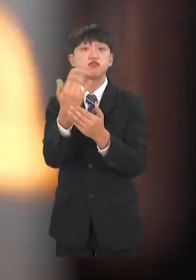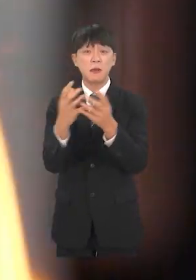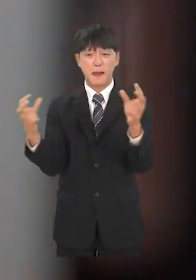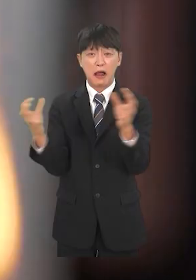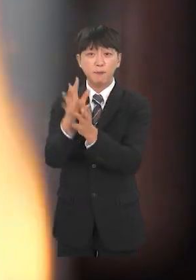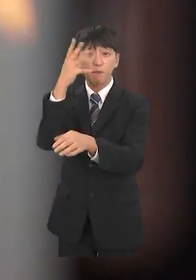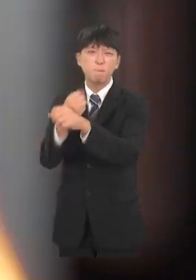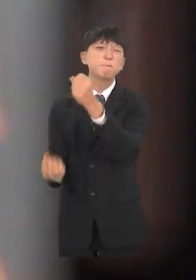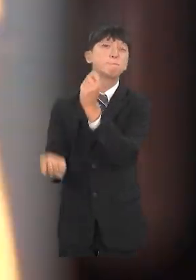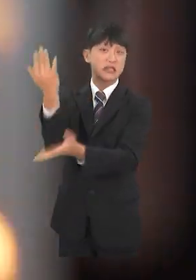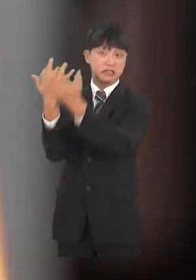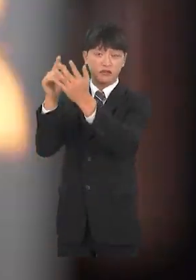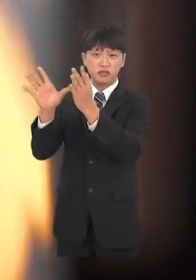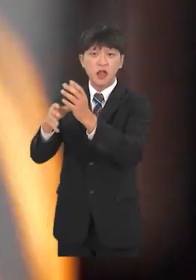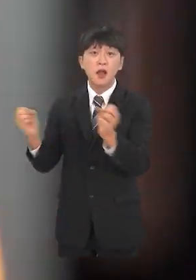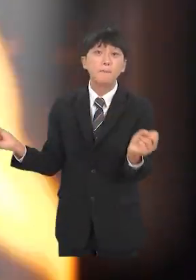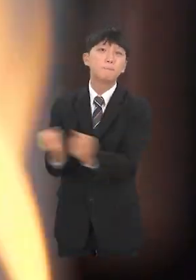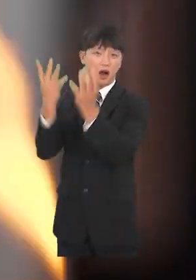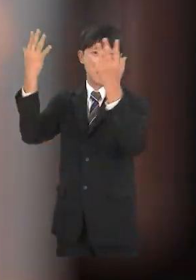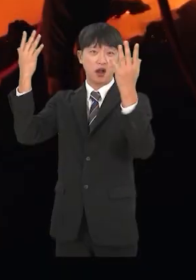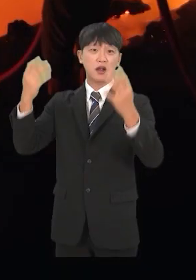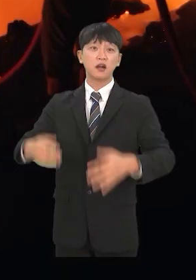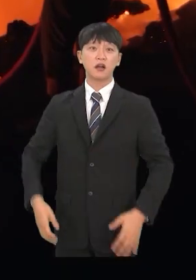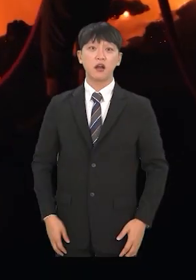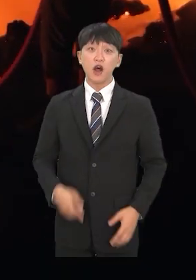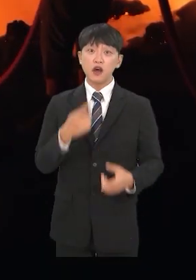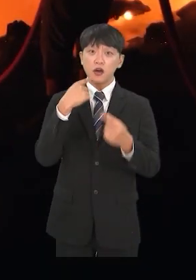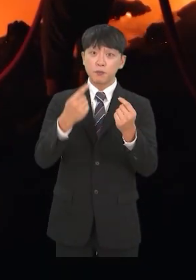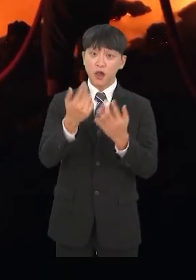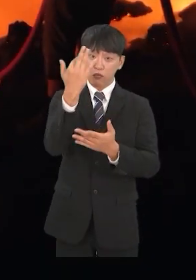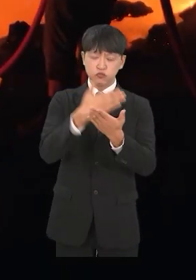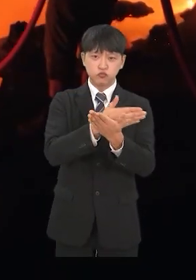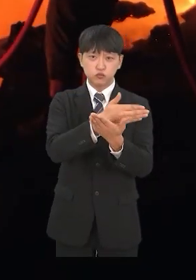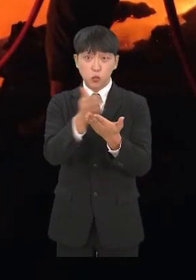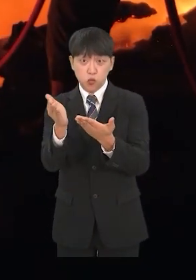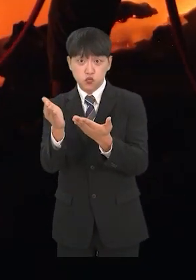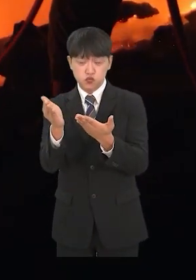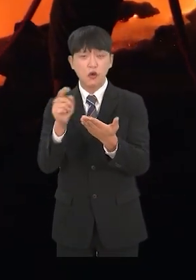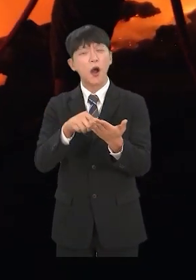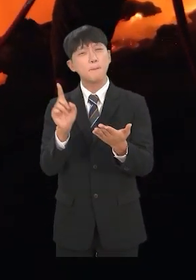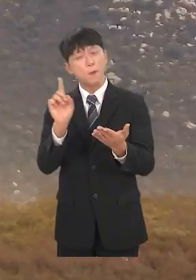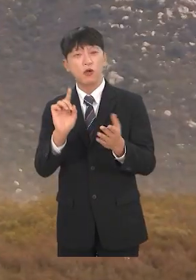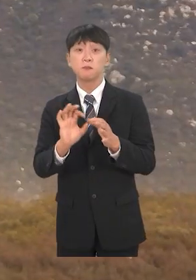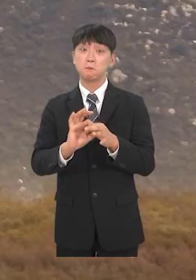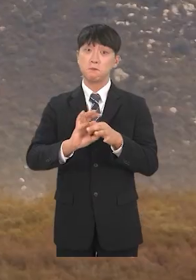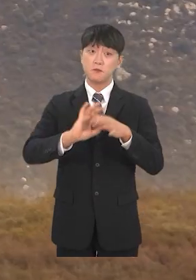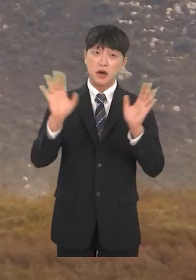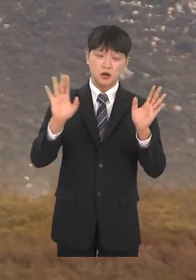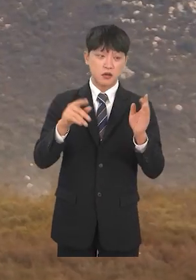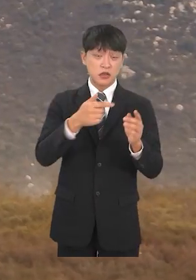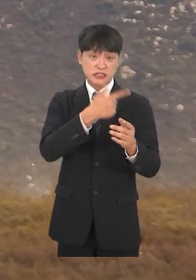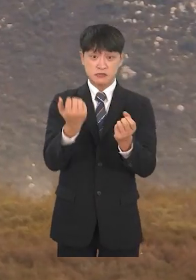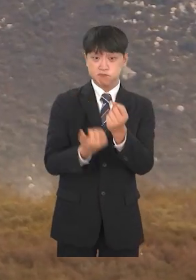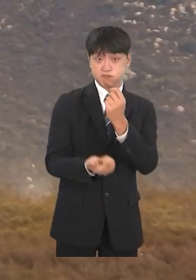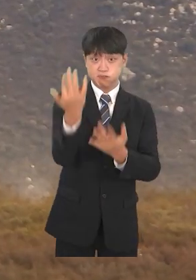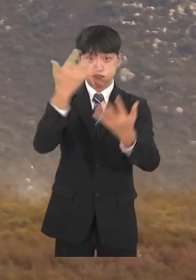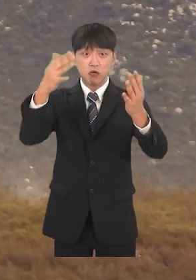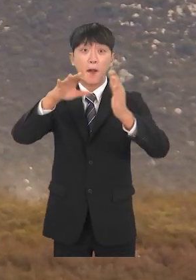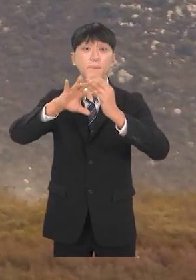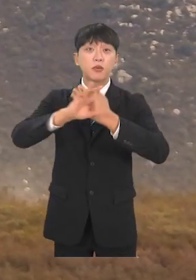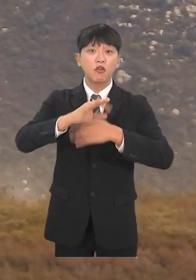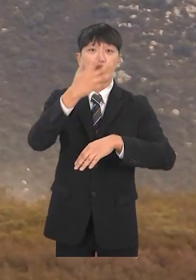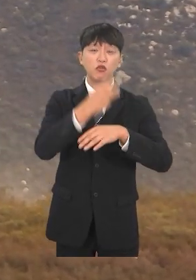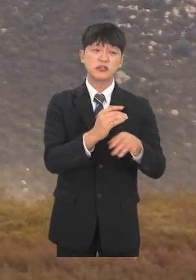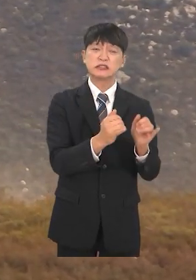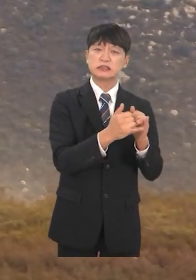되며 이때 폭발을 동반하기도 합니다. 이처럼 화재는 그 종류가 무엇이든 크게 번지게 되면 인명,